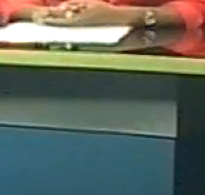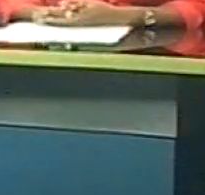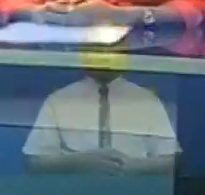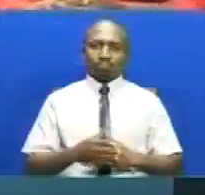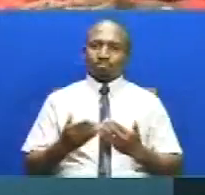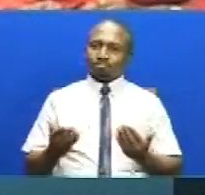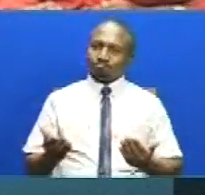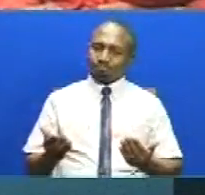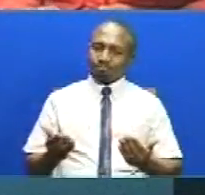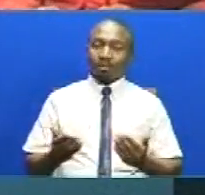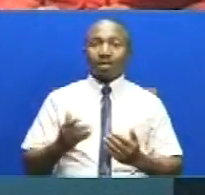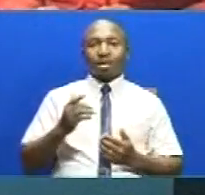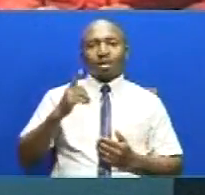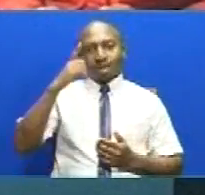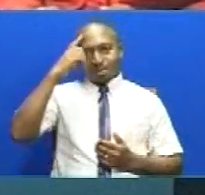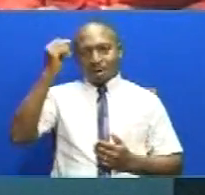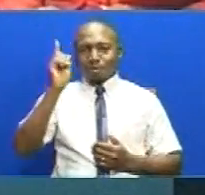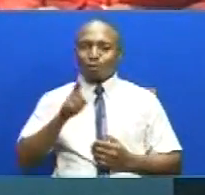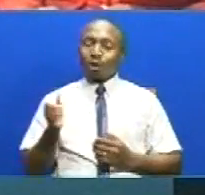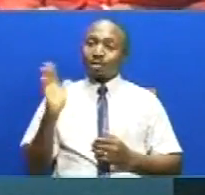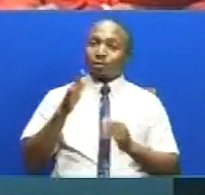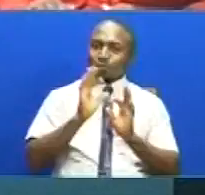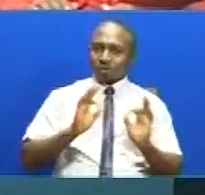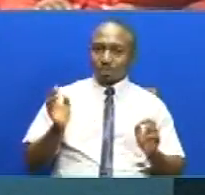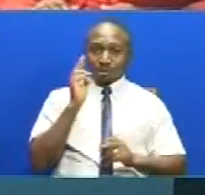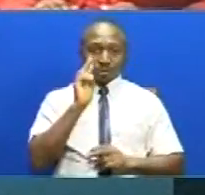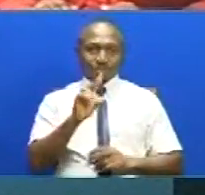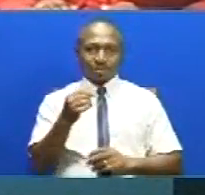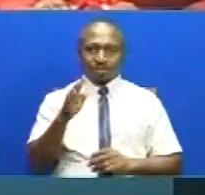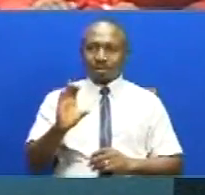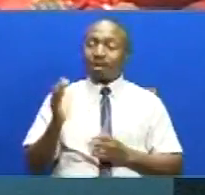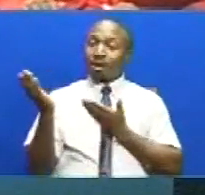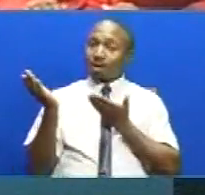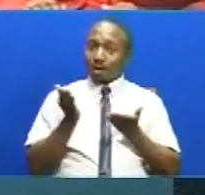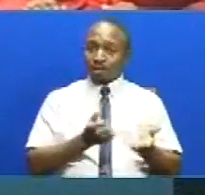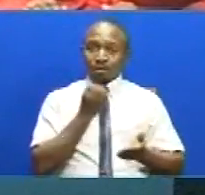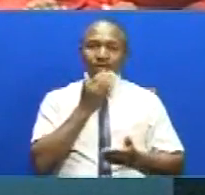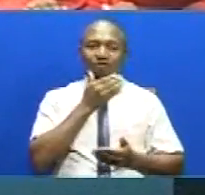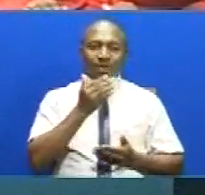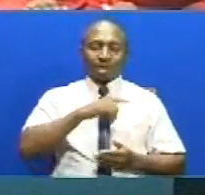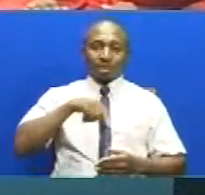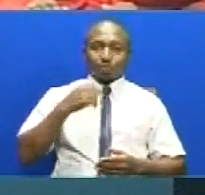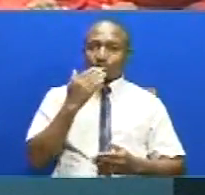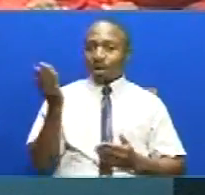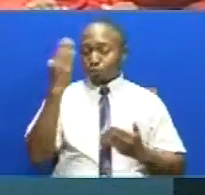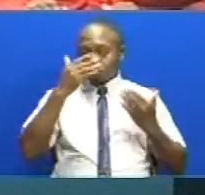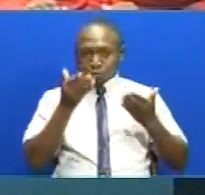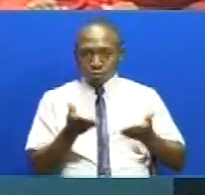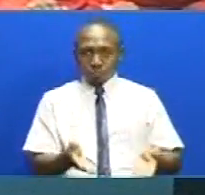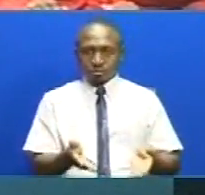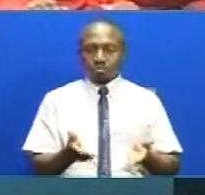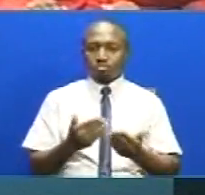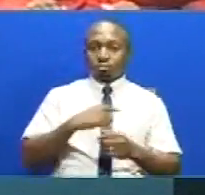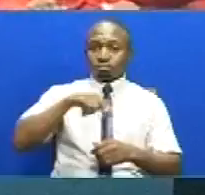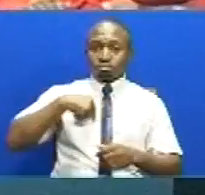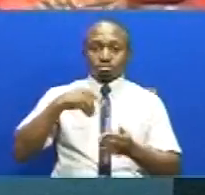Na natumai kwamba umekuwa na siku njema mtazamaji wa TBC. Karibu sana katika taarifa yetu ya habari ya usiku huu ambapo tutakufahamisha habari